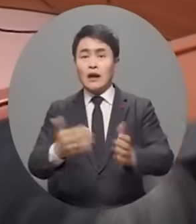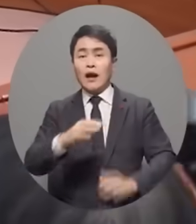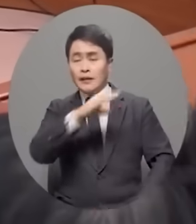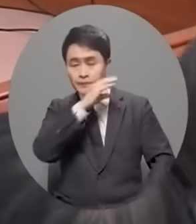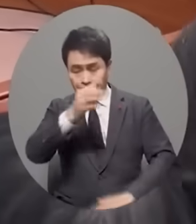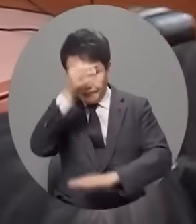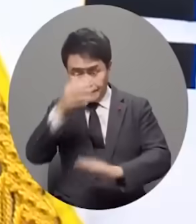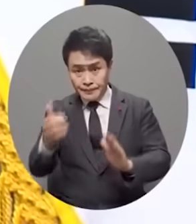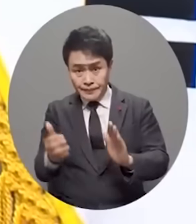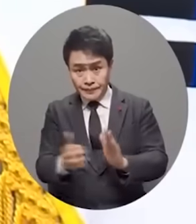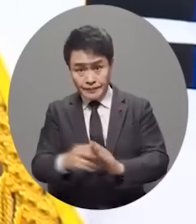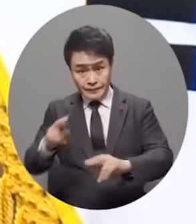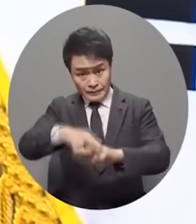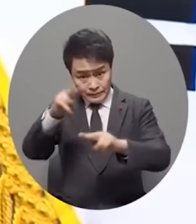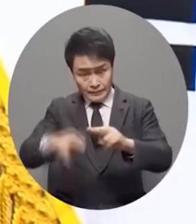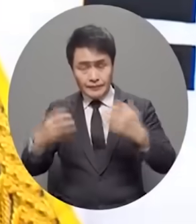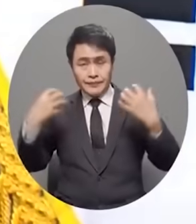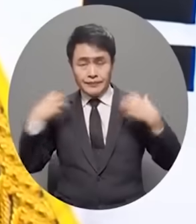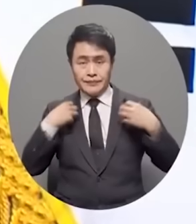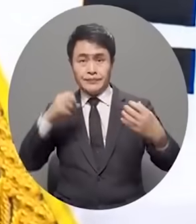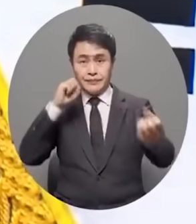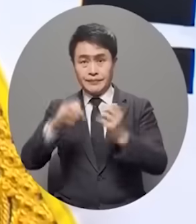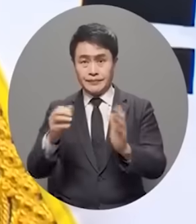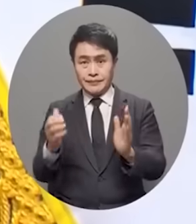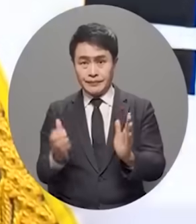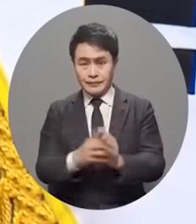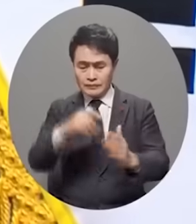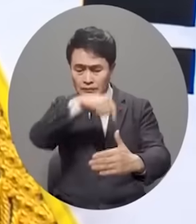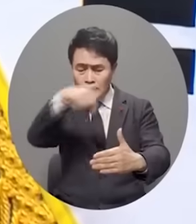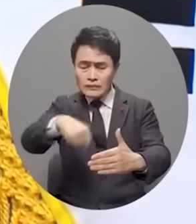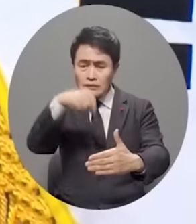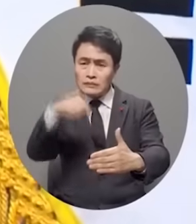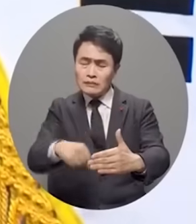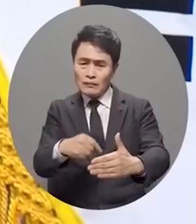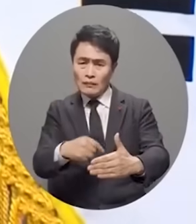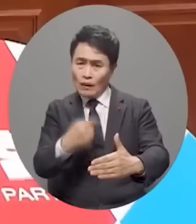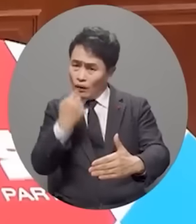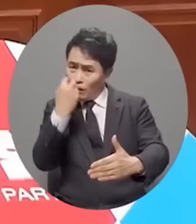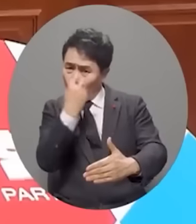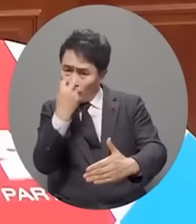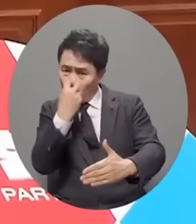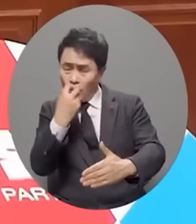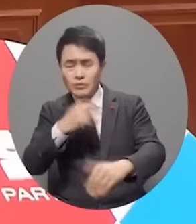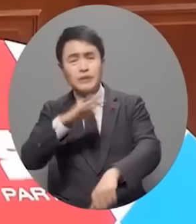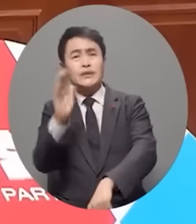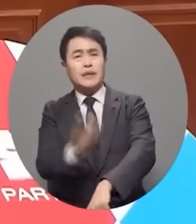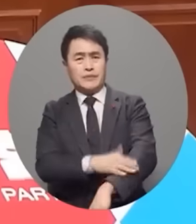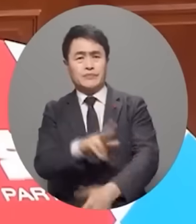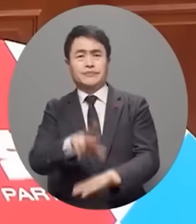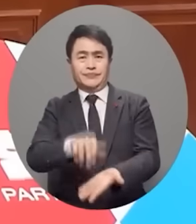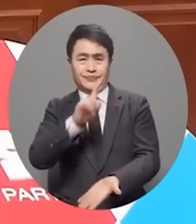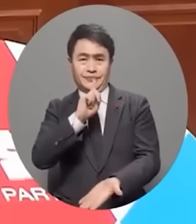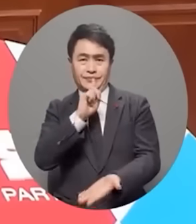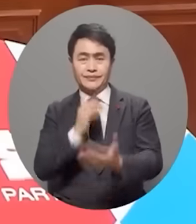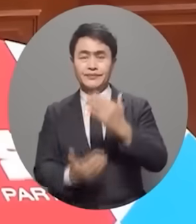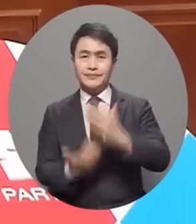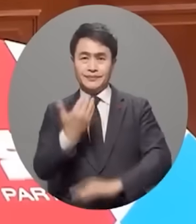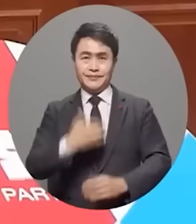이어 사퇴로 책임을 졌다고 했지만 당내에서조차 검증을 소홀히 한 것은 문제가 있다는 비판이